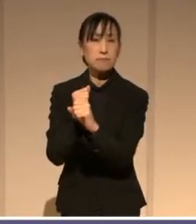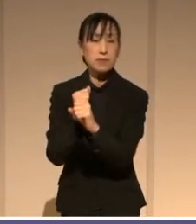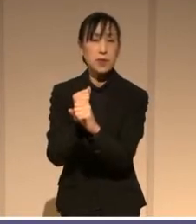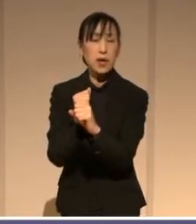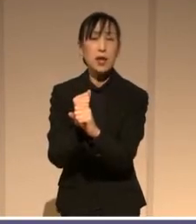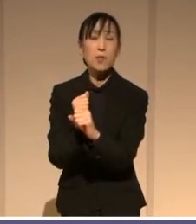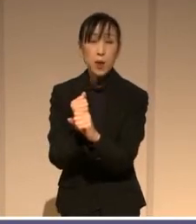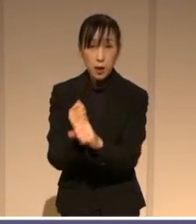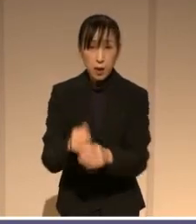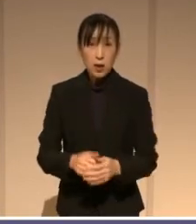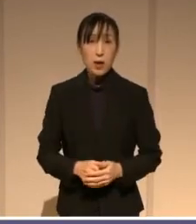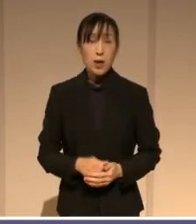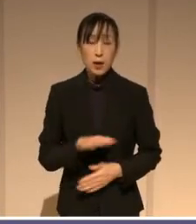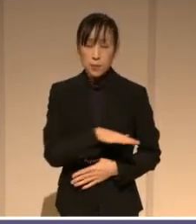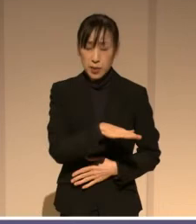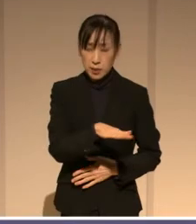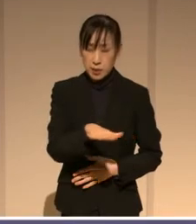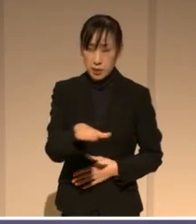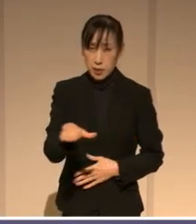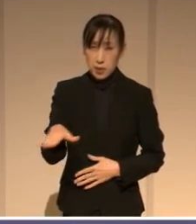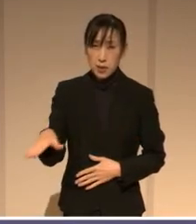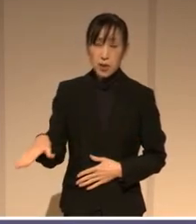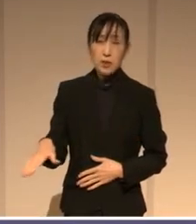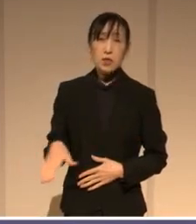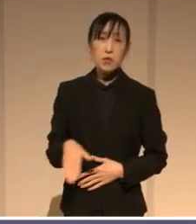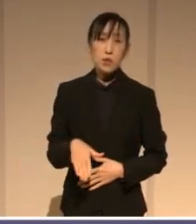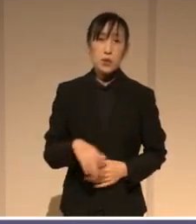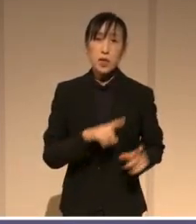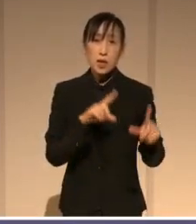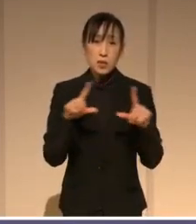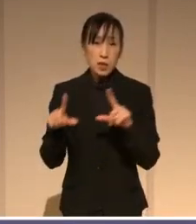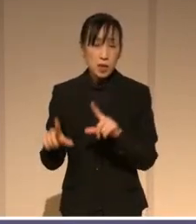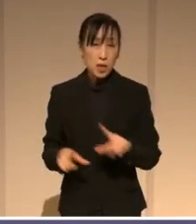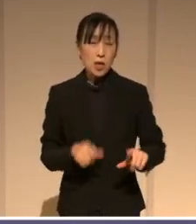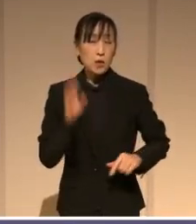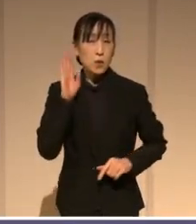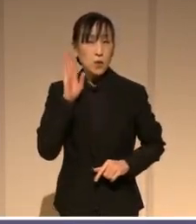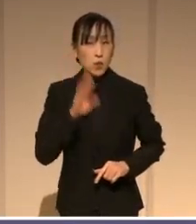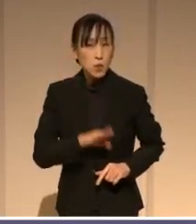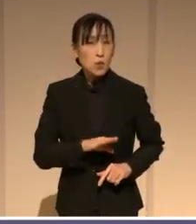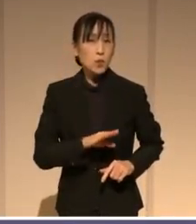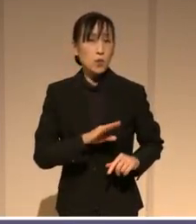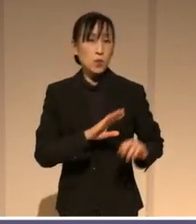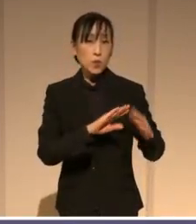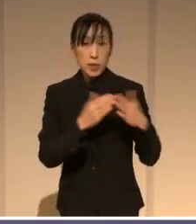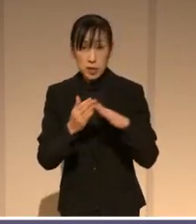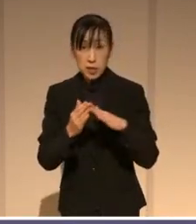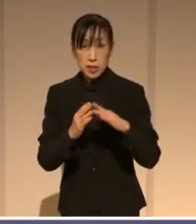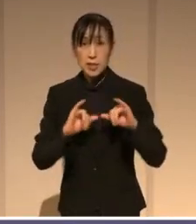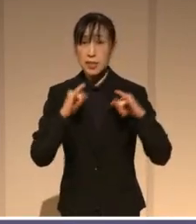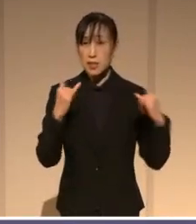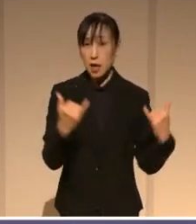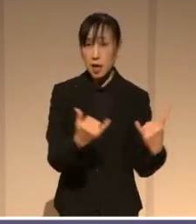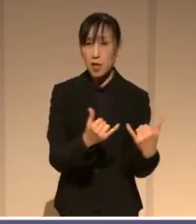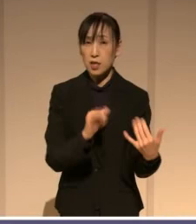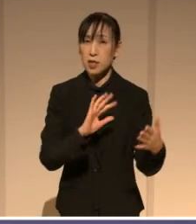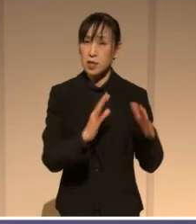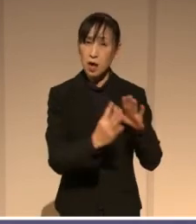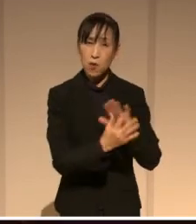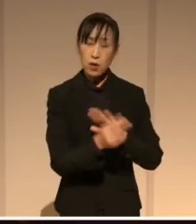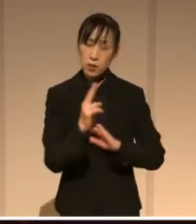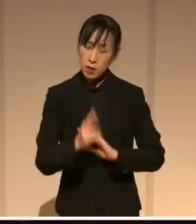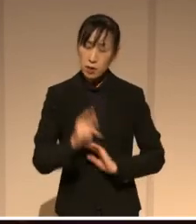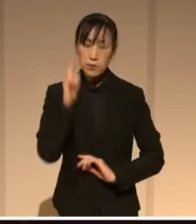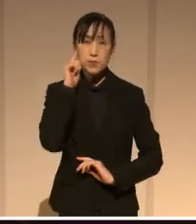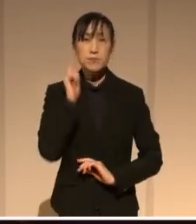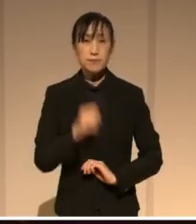ねみんなにとってあの住みよい町そして炭を社会になっていくんじゃないです症かねうんまあね